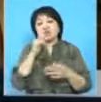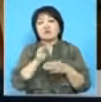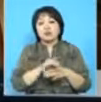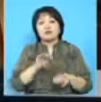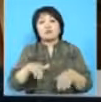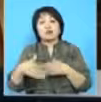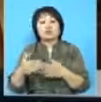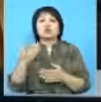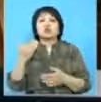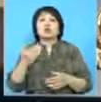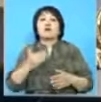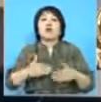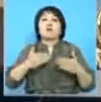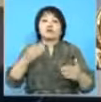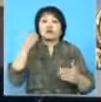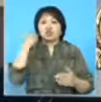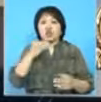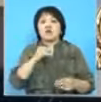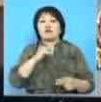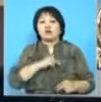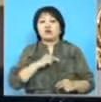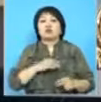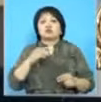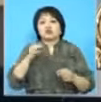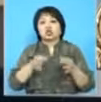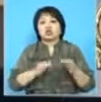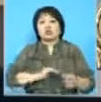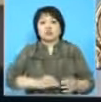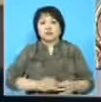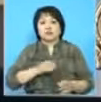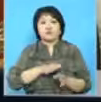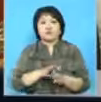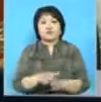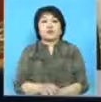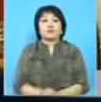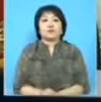и предложения в части повышения эффективности работы частных судебных исполнителей.